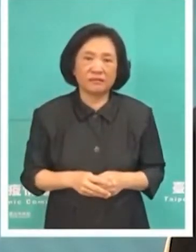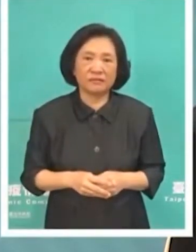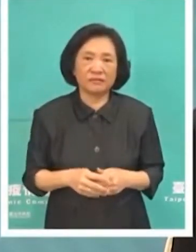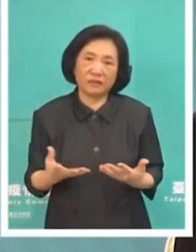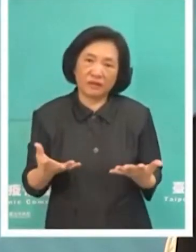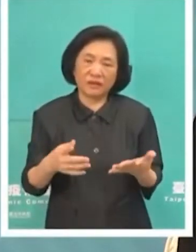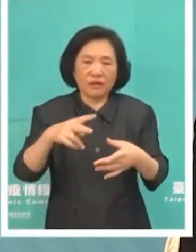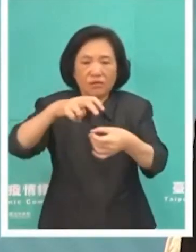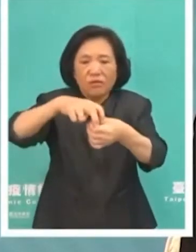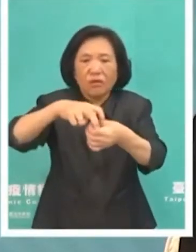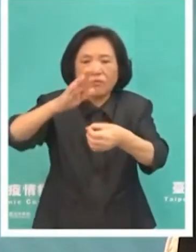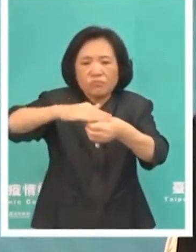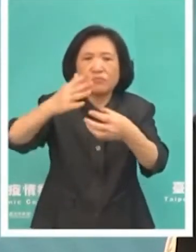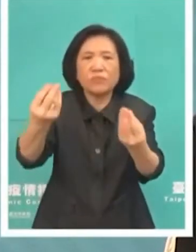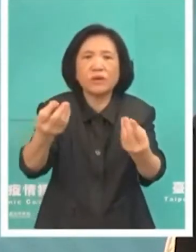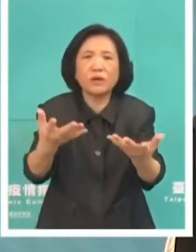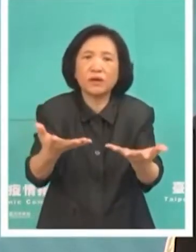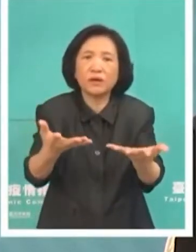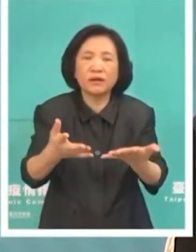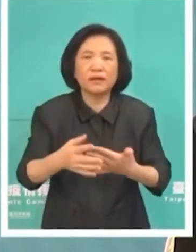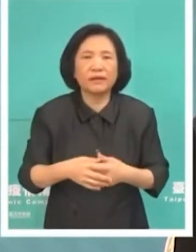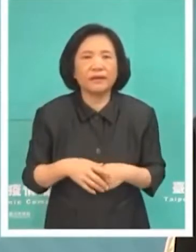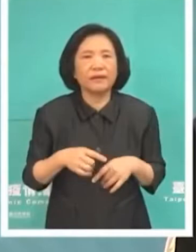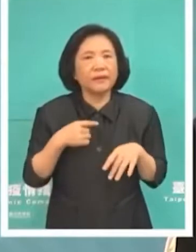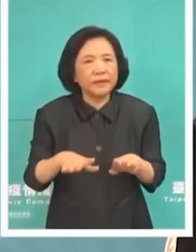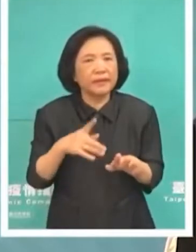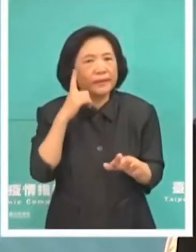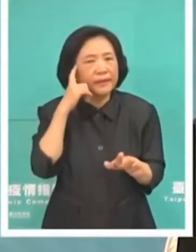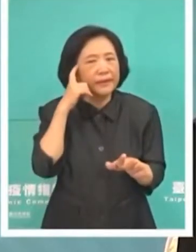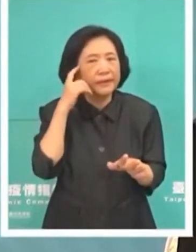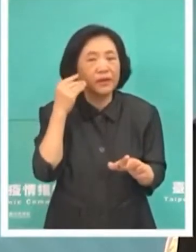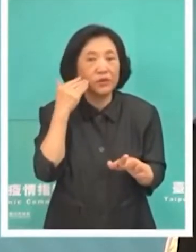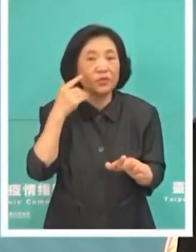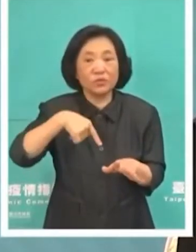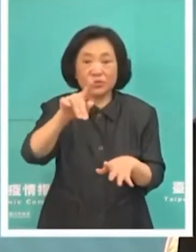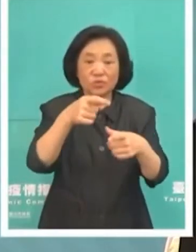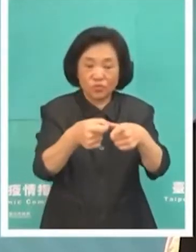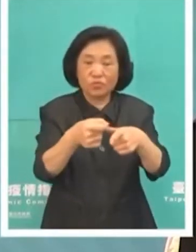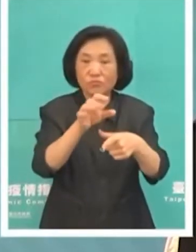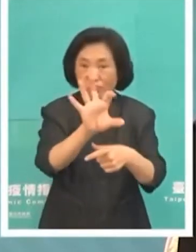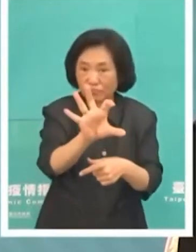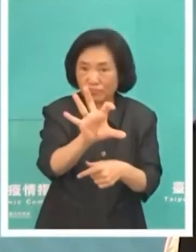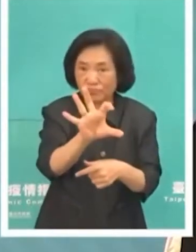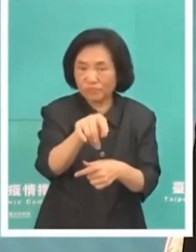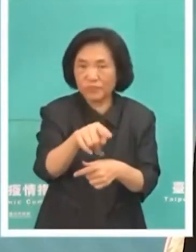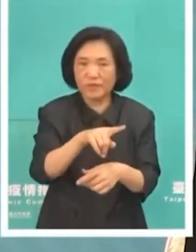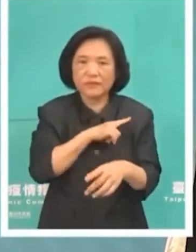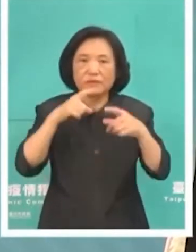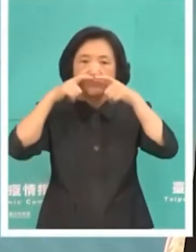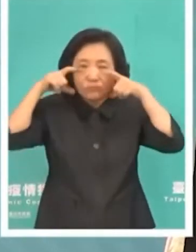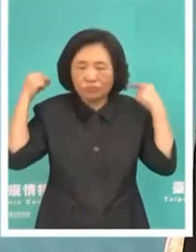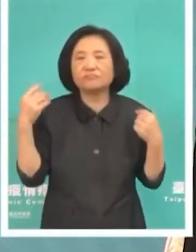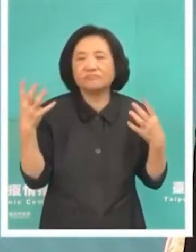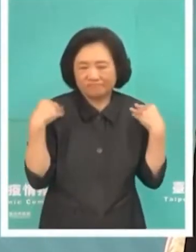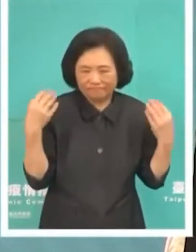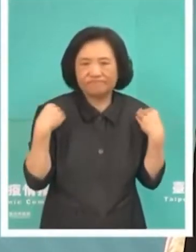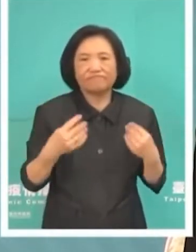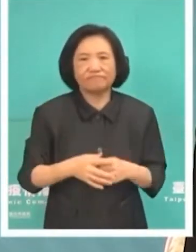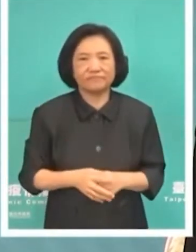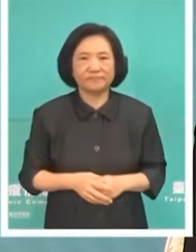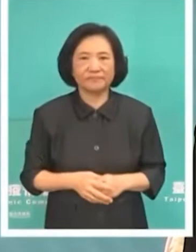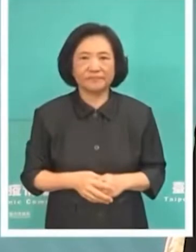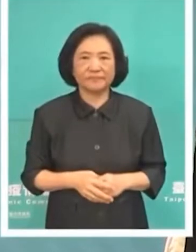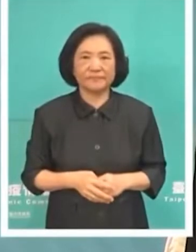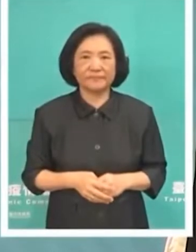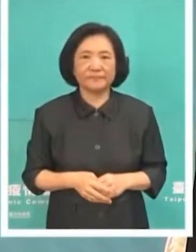式的，那根本也没有马桶盖。所以结论是哈，上公共厕所你知道哈，口罩戴好。